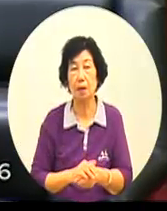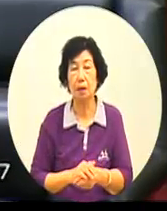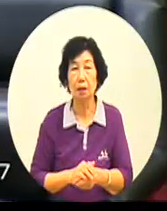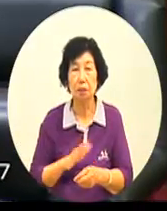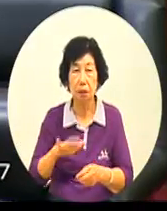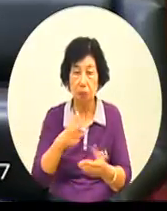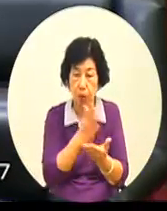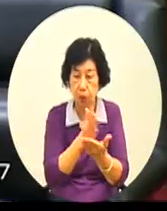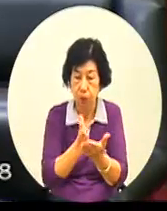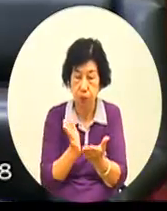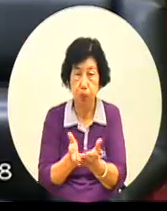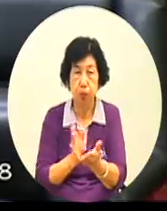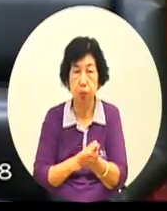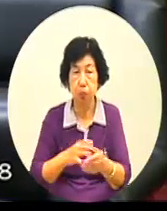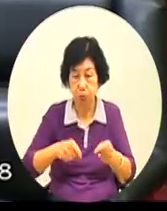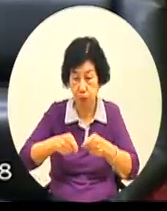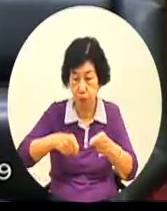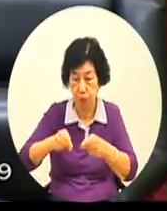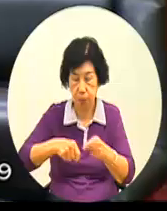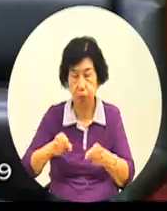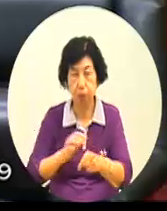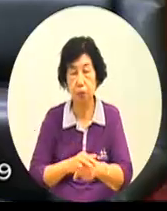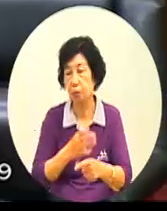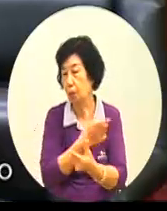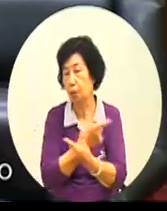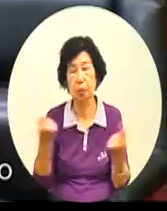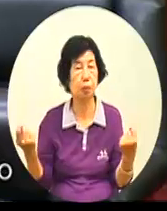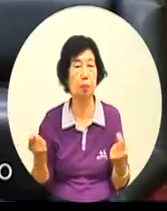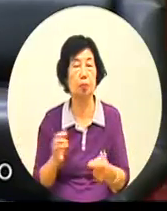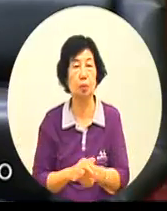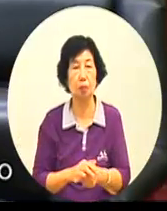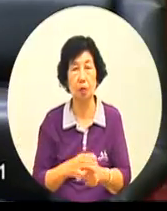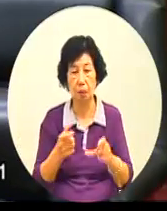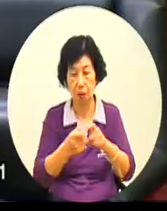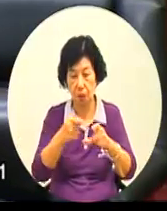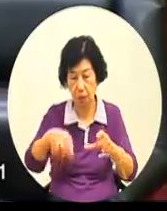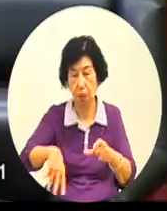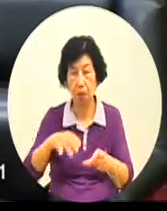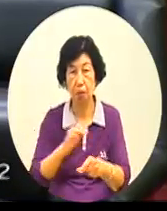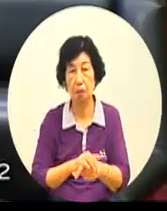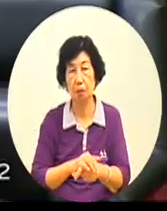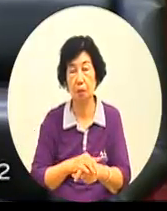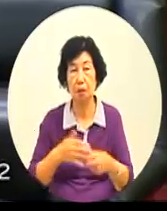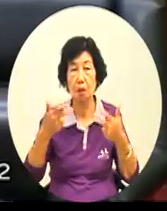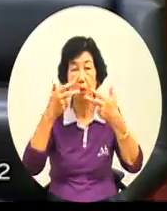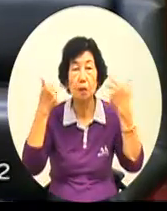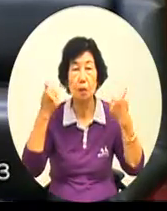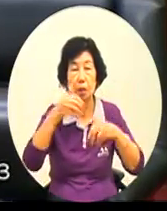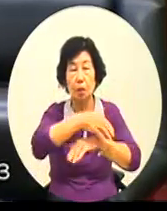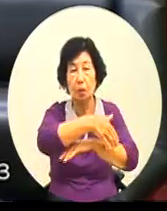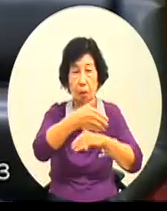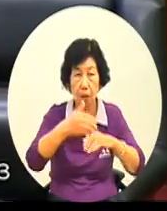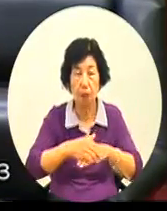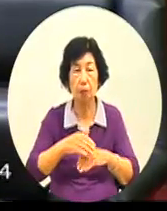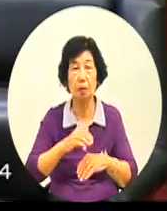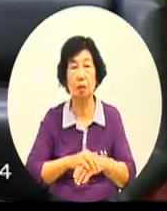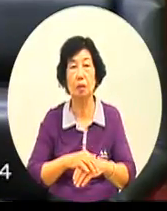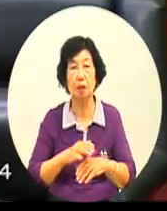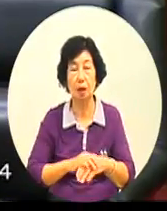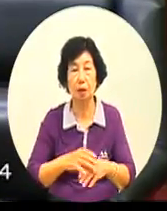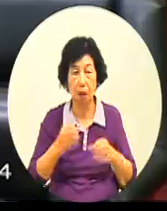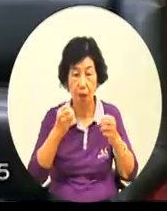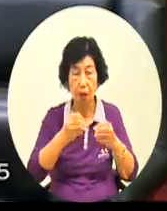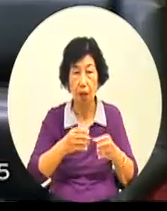何的计划书你们也都是这样。区公所有这个原乡特色道路的造景的这个经